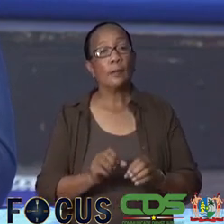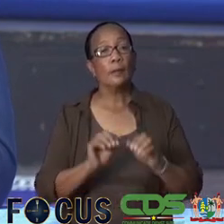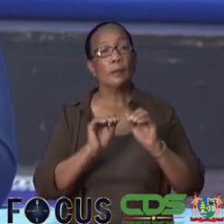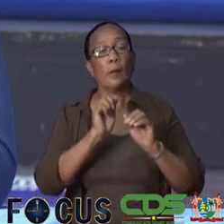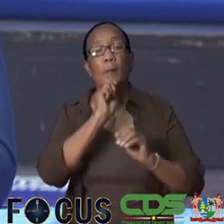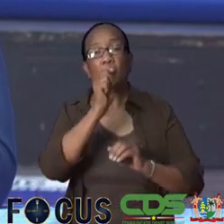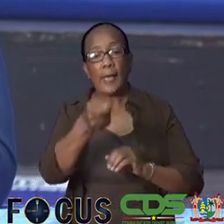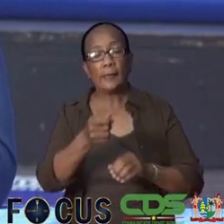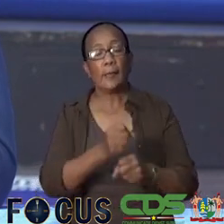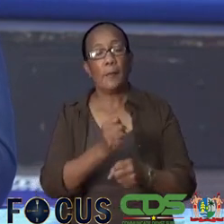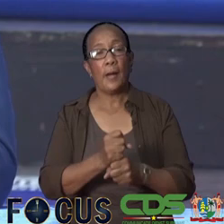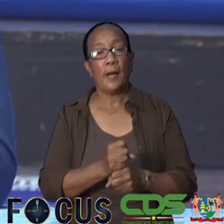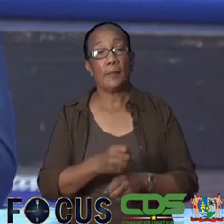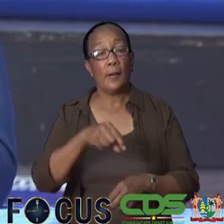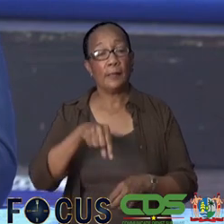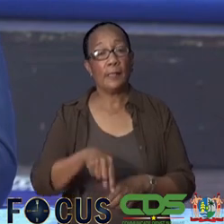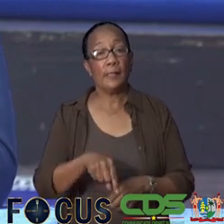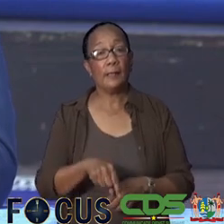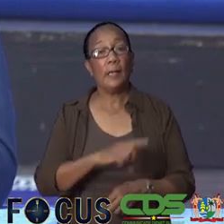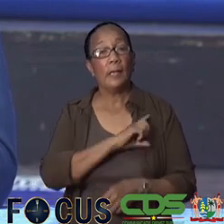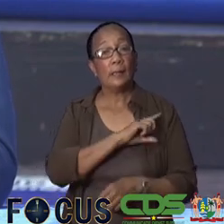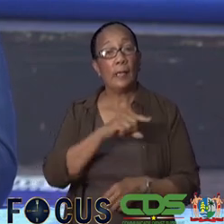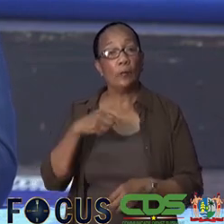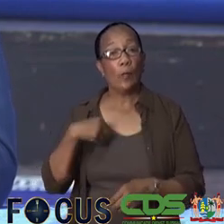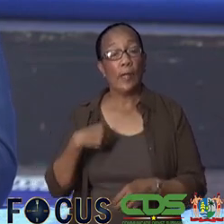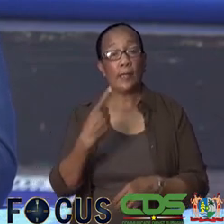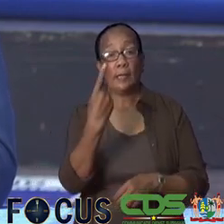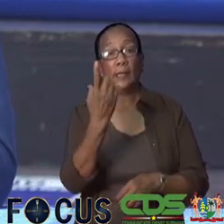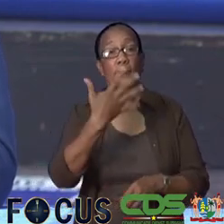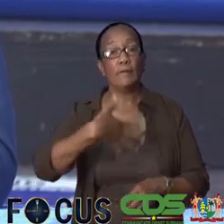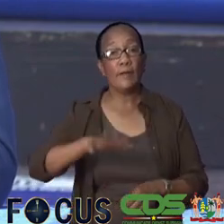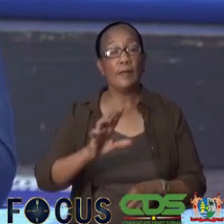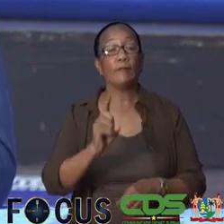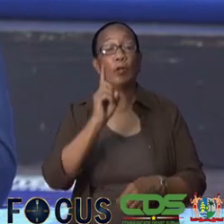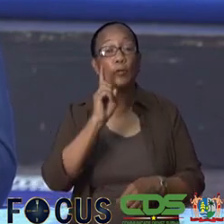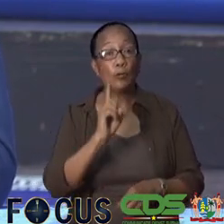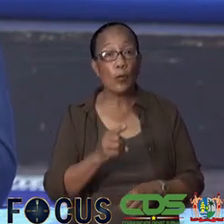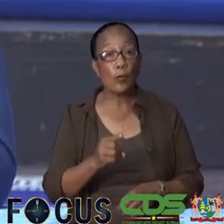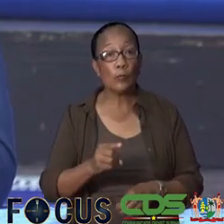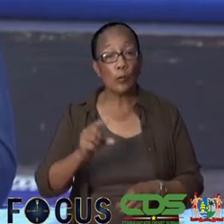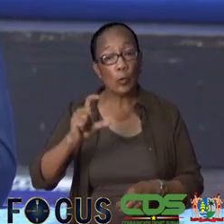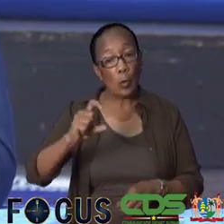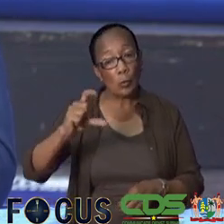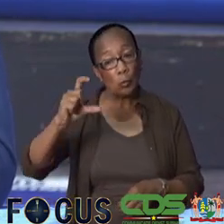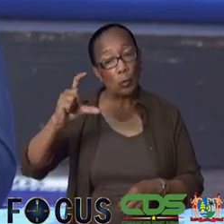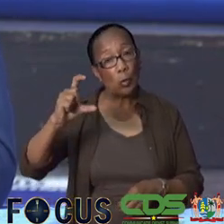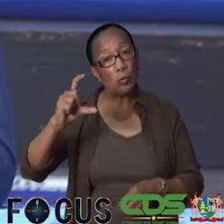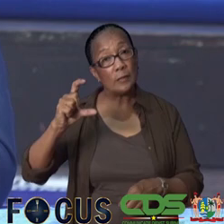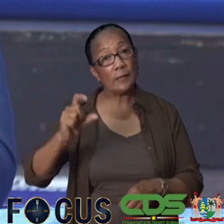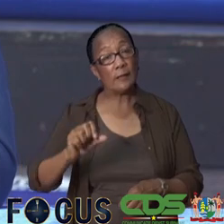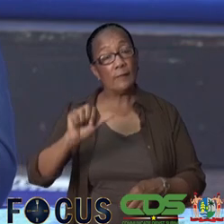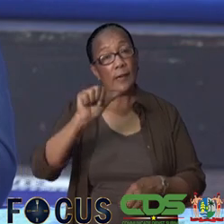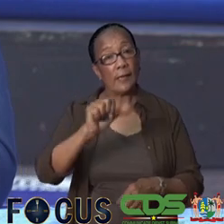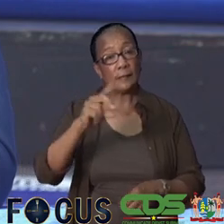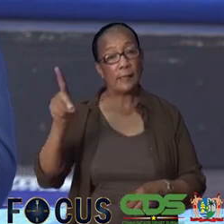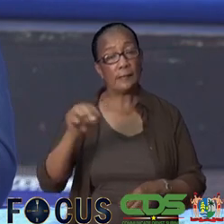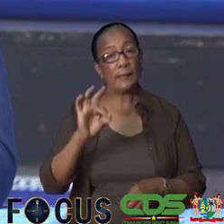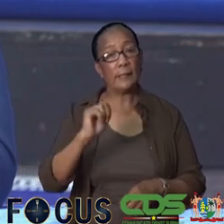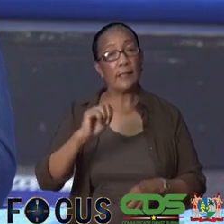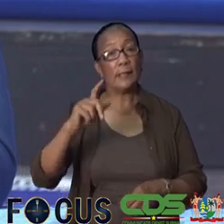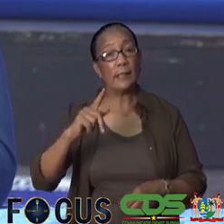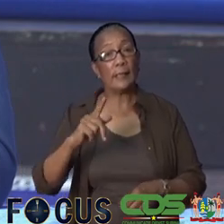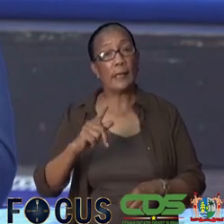bekendgemaakt. Maar dit zou betekenen dat wij dus 51.000 doses van het AstraZeneca vaccin uit